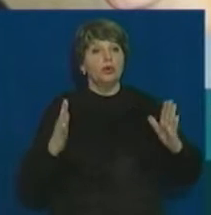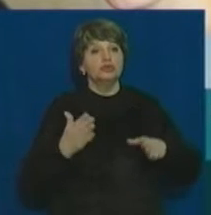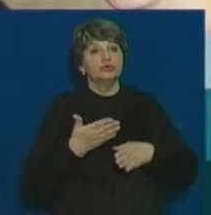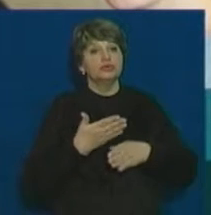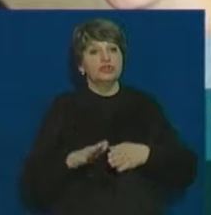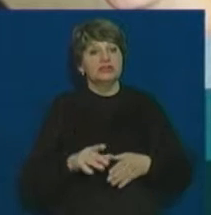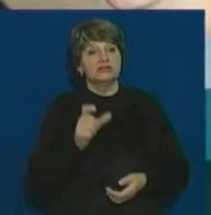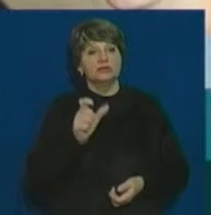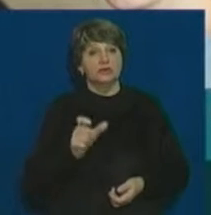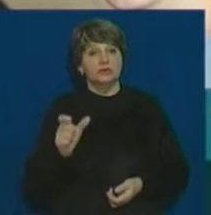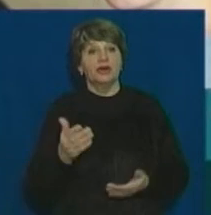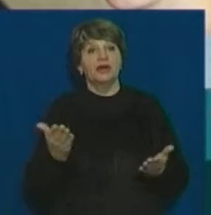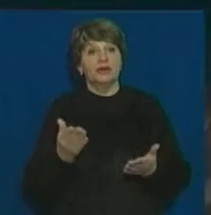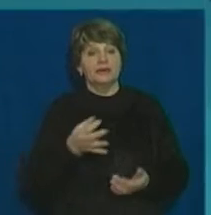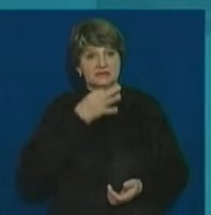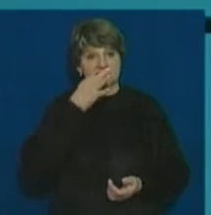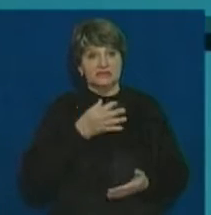які висловилися.